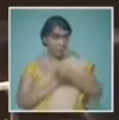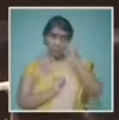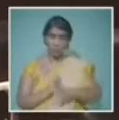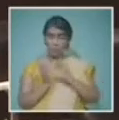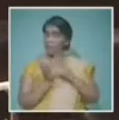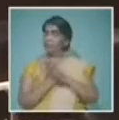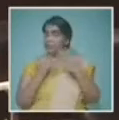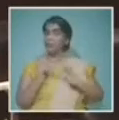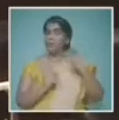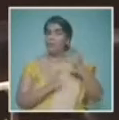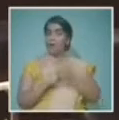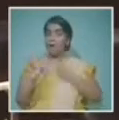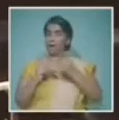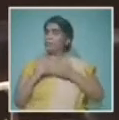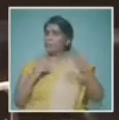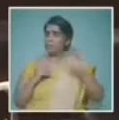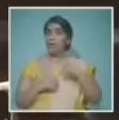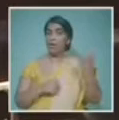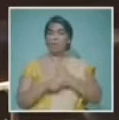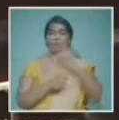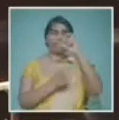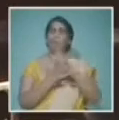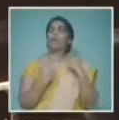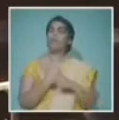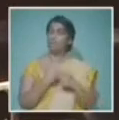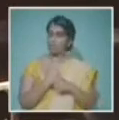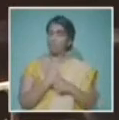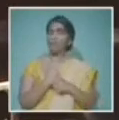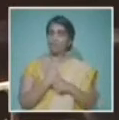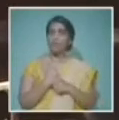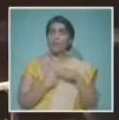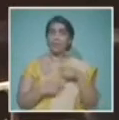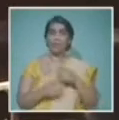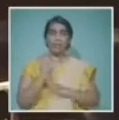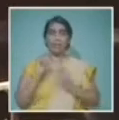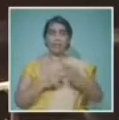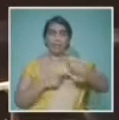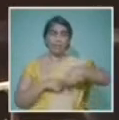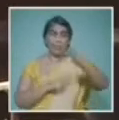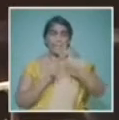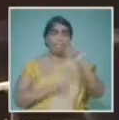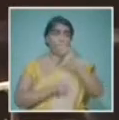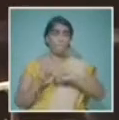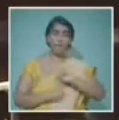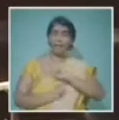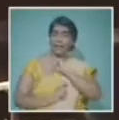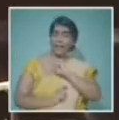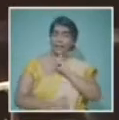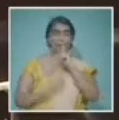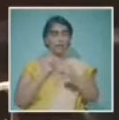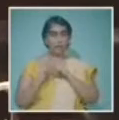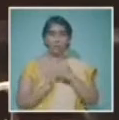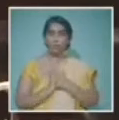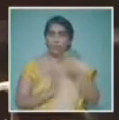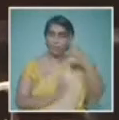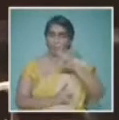කරගත්තත් ඊළඟ අවුරුද්ද ඇතුළත නව ආණ්ඩුක්‍රම ව්‍යවස්ථාවක් ගේනවා කියලා තමයි මේ මන්ත්‍රීවරු ඇමතිවරු මේ පාර්ලිමේන්තුව දෙදරන්න කතා කරලා කිව්වේ ගරු